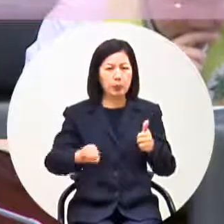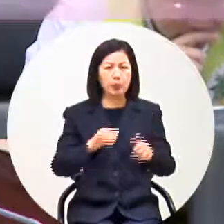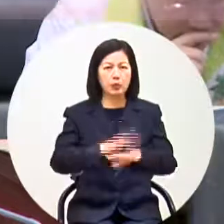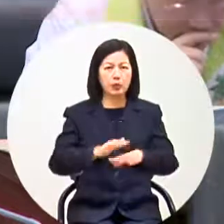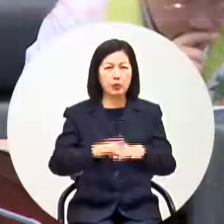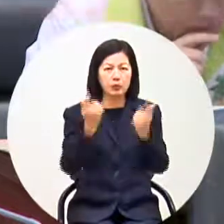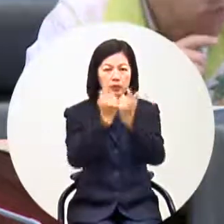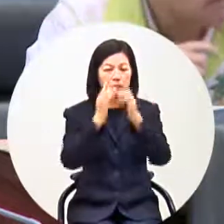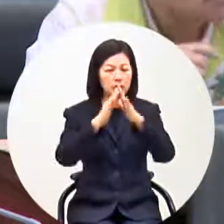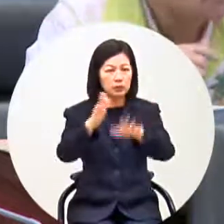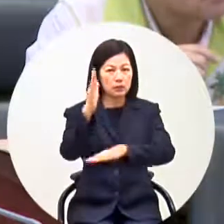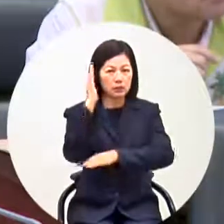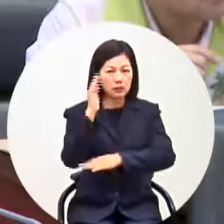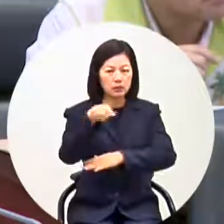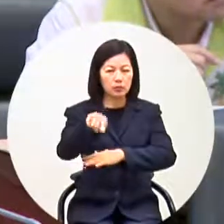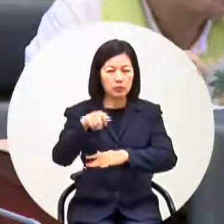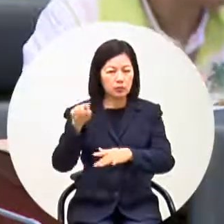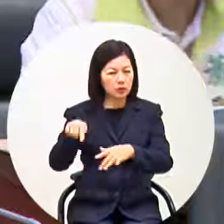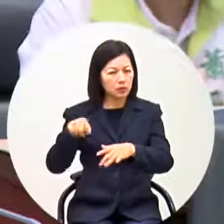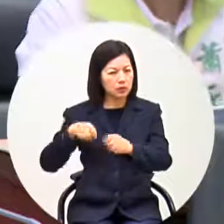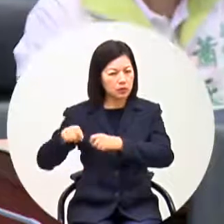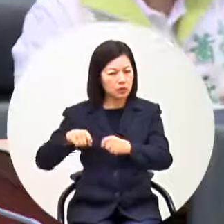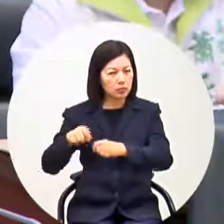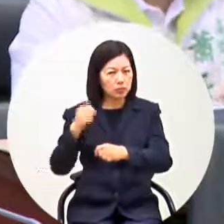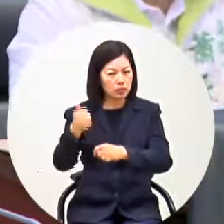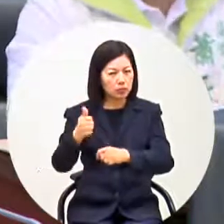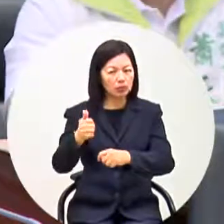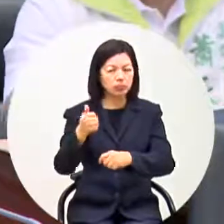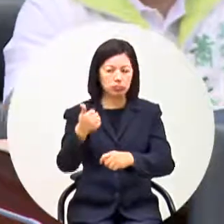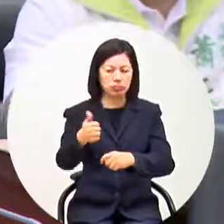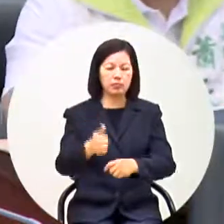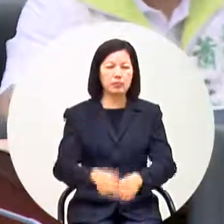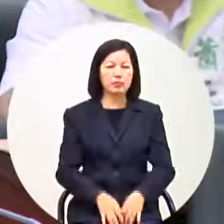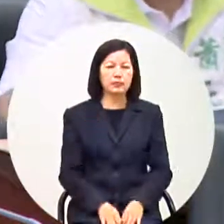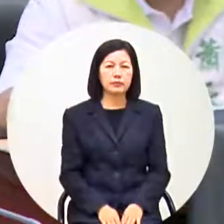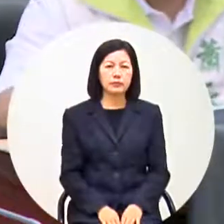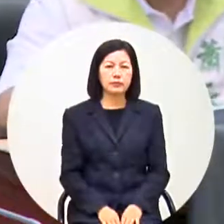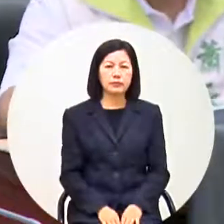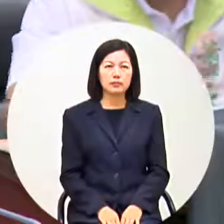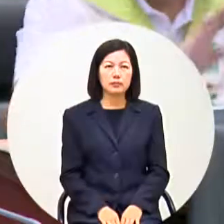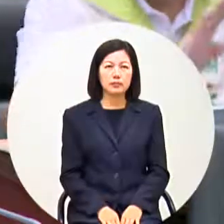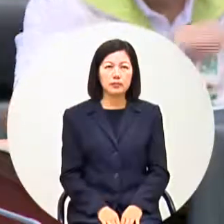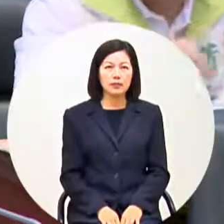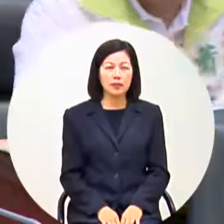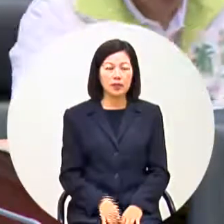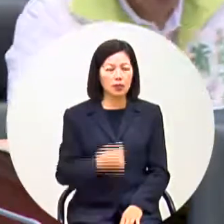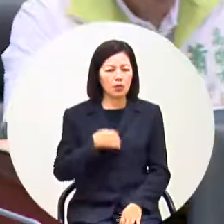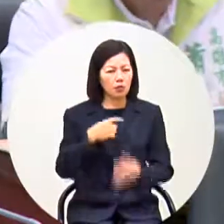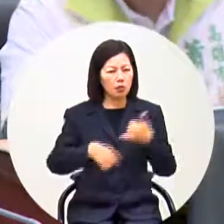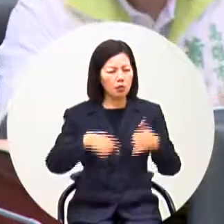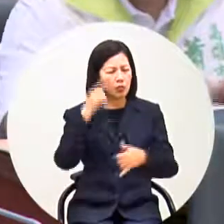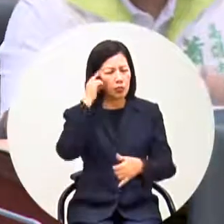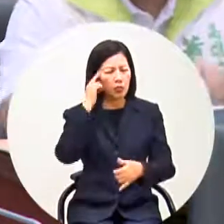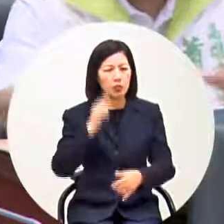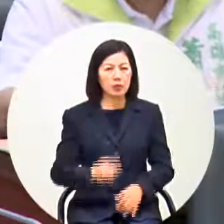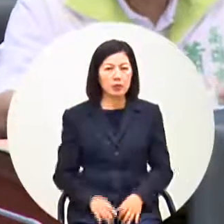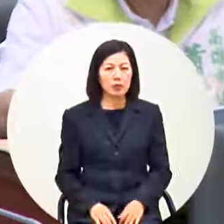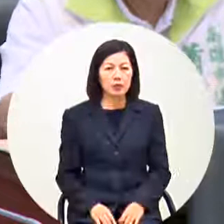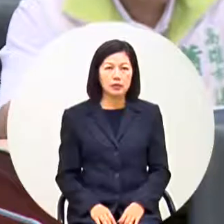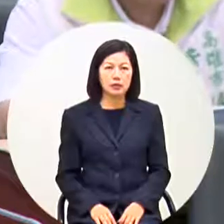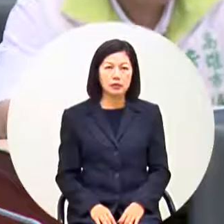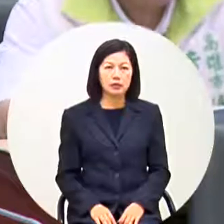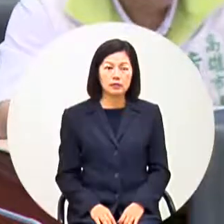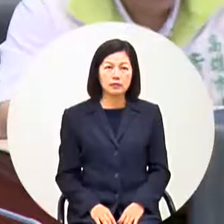哦，象征意义大于实质意义啊。所以本席认为哈，我们应该要，有相关